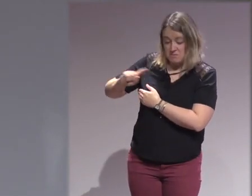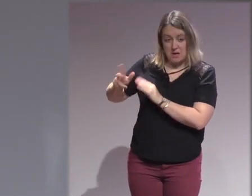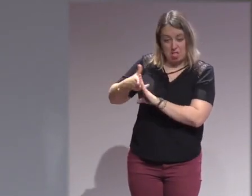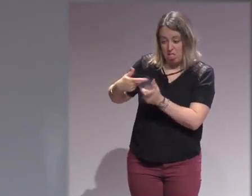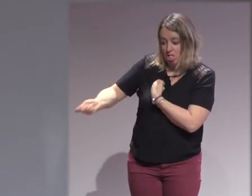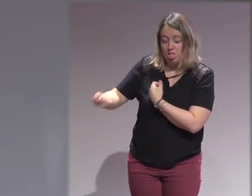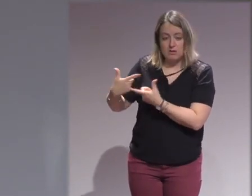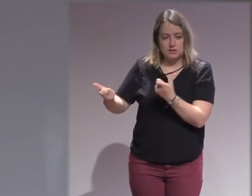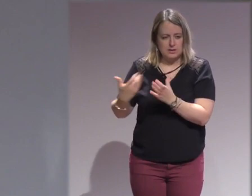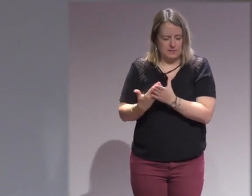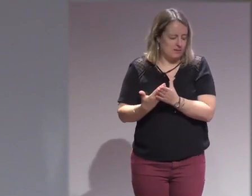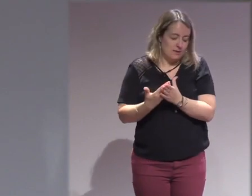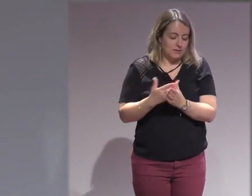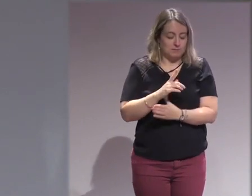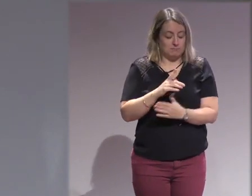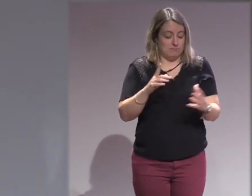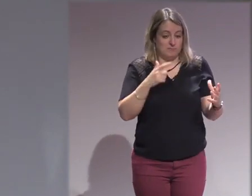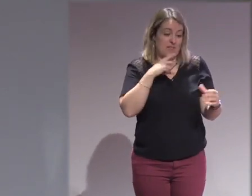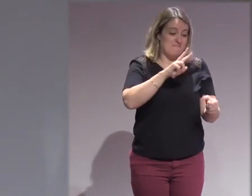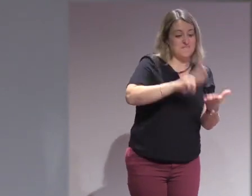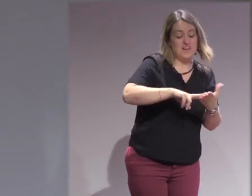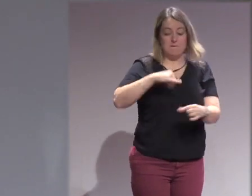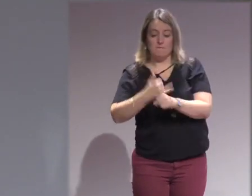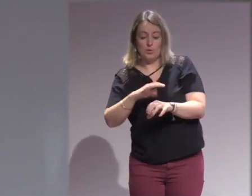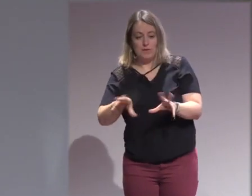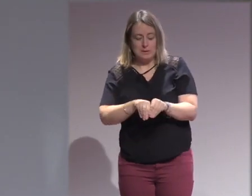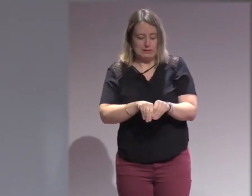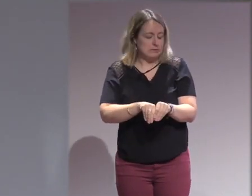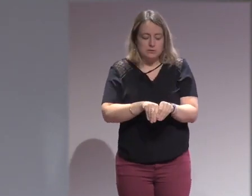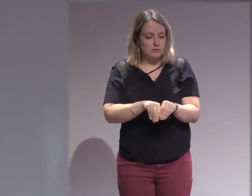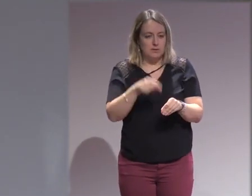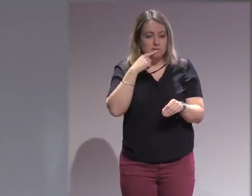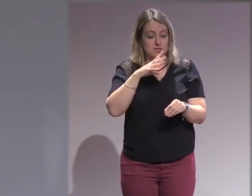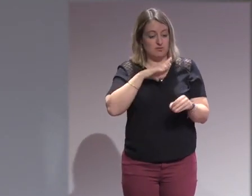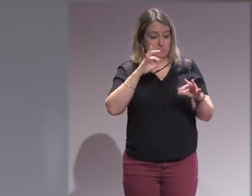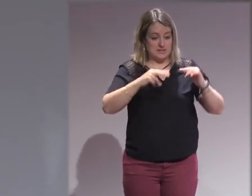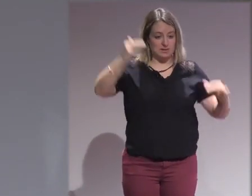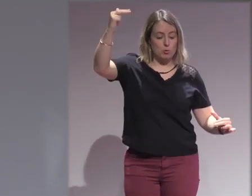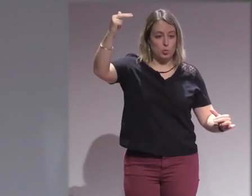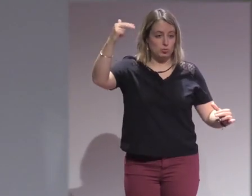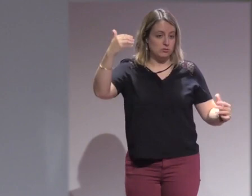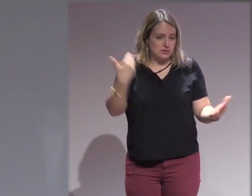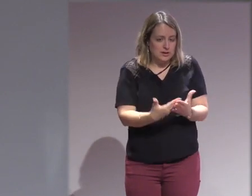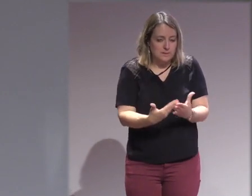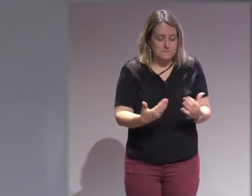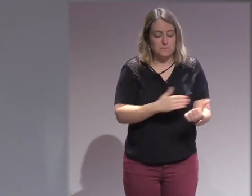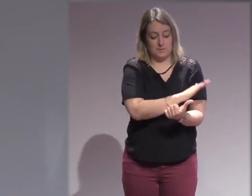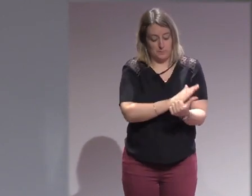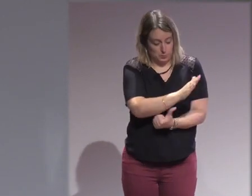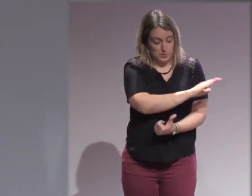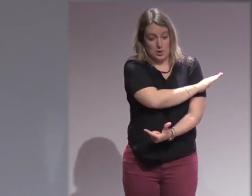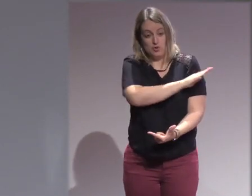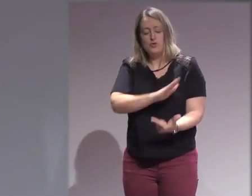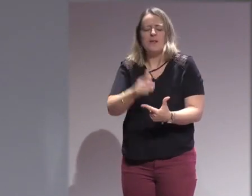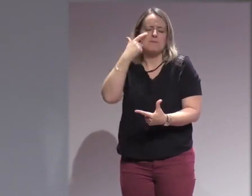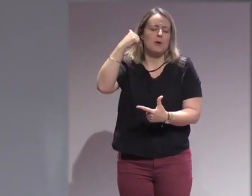etc. Dans la notion de vraie et fausse famille, il y a effectivement une hiérarchie qui est installée. Et puis l'autre enjeu, et qui va revenir un peu